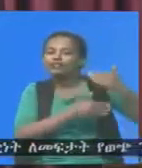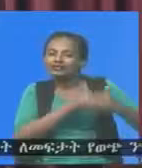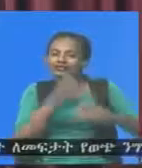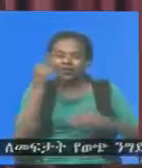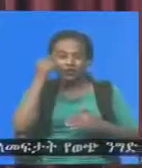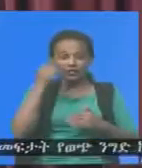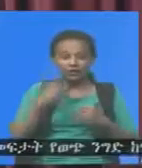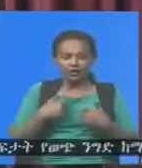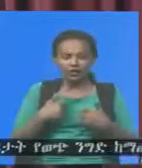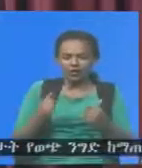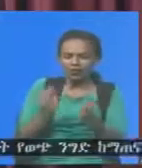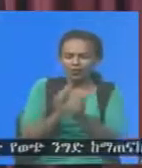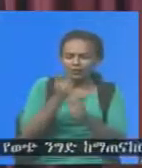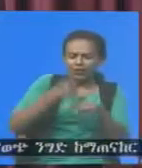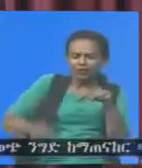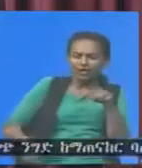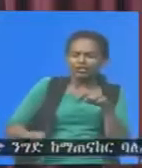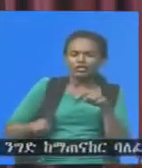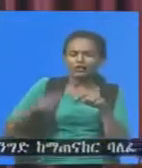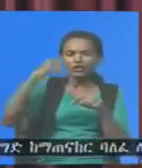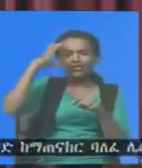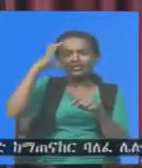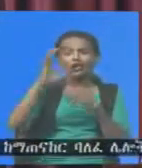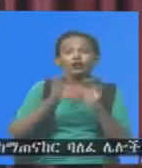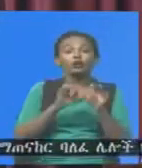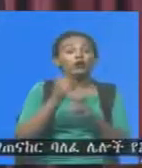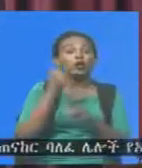ማሰር የማይችል መንግስት አድርገው የሚያስቡዋል